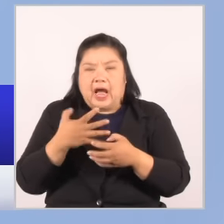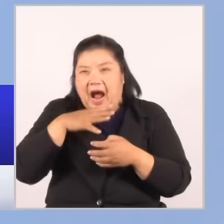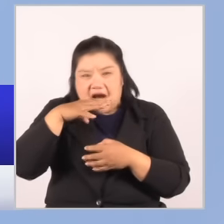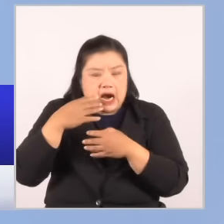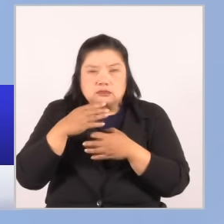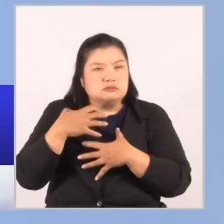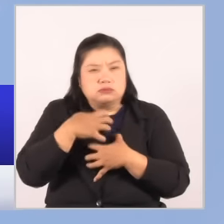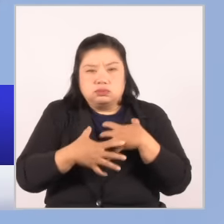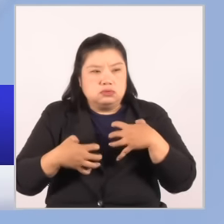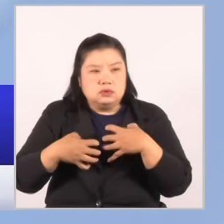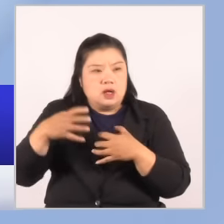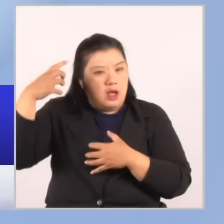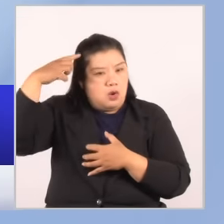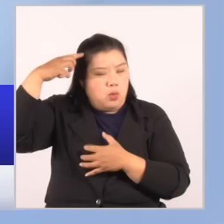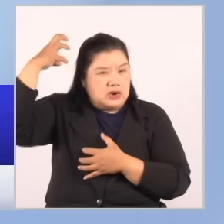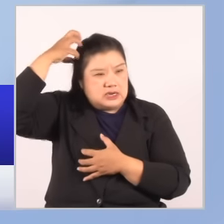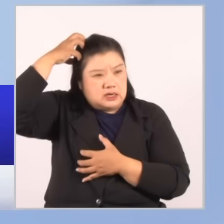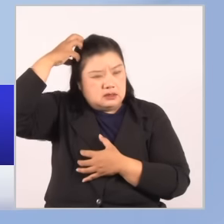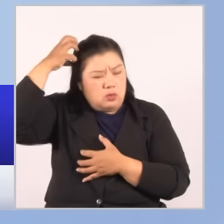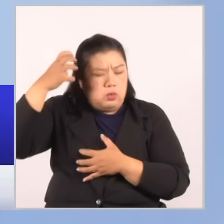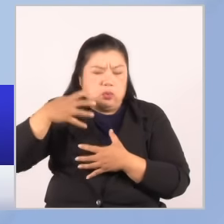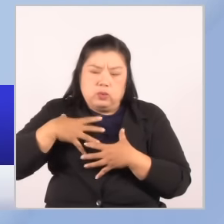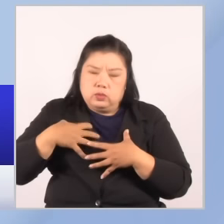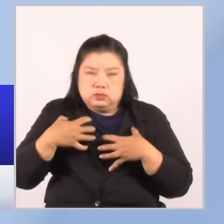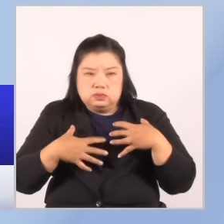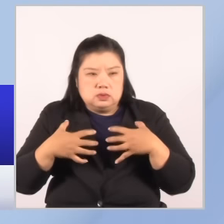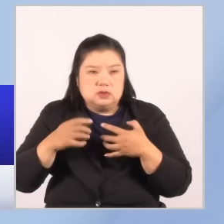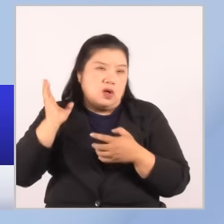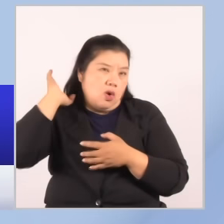างเงี้ยตรงหัวค่ะเจ็บที่สุดแล้วตรงท้ายทอย